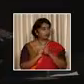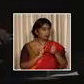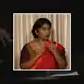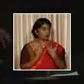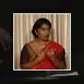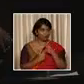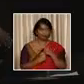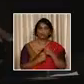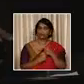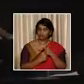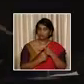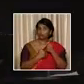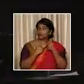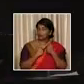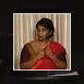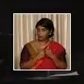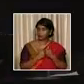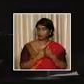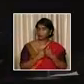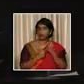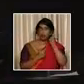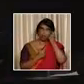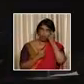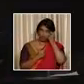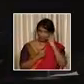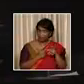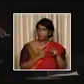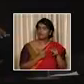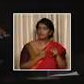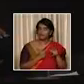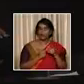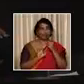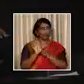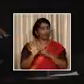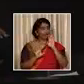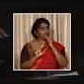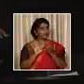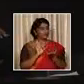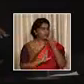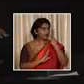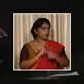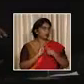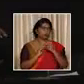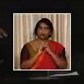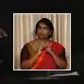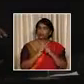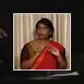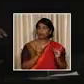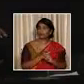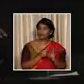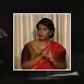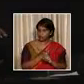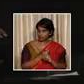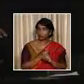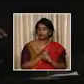40 வருஷங்களுக்கு மேலாக நடைபெற்று முடிந்திருக்கின்ற மிகப்பெரிய யுத்தமும் ஒரு இன அழிப்பு நடவடிக்கைகளும் இலங்கை